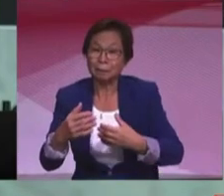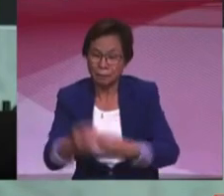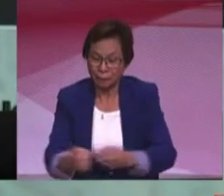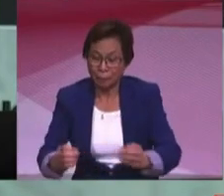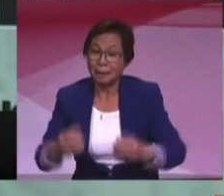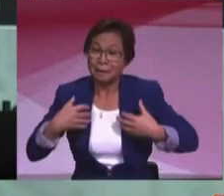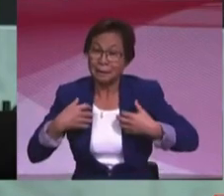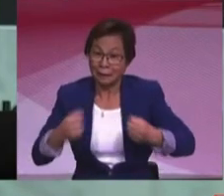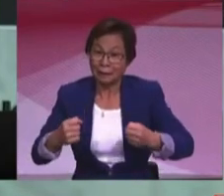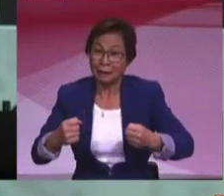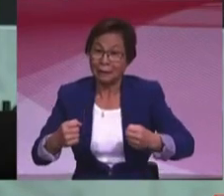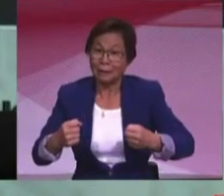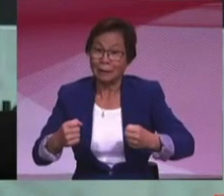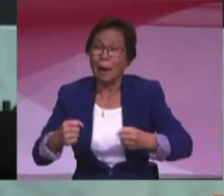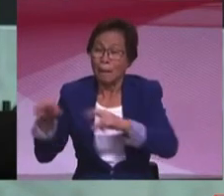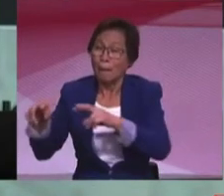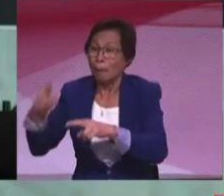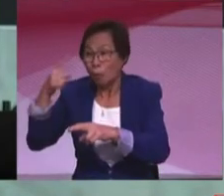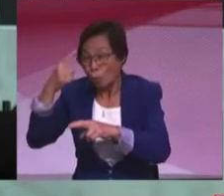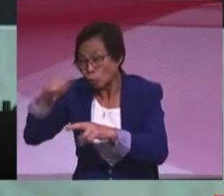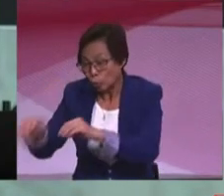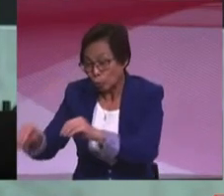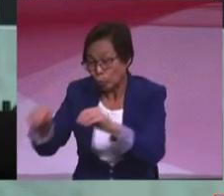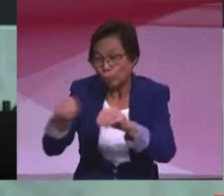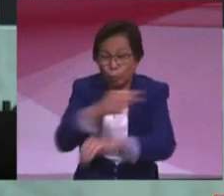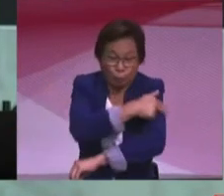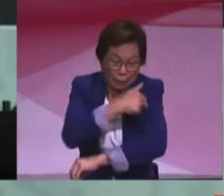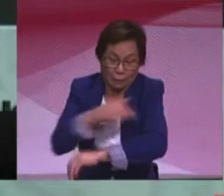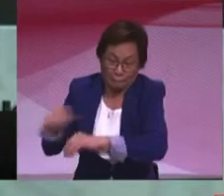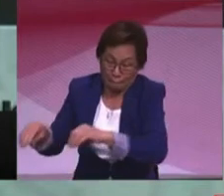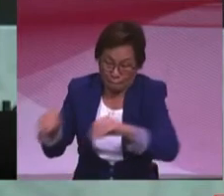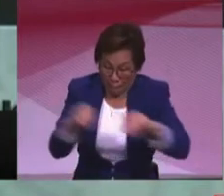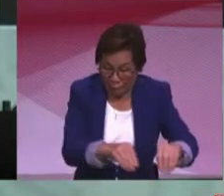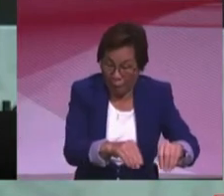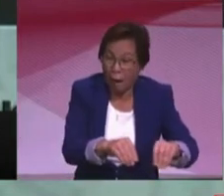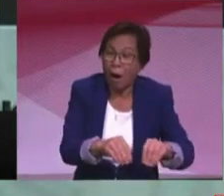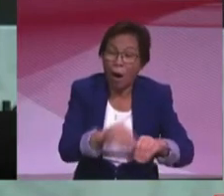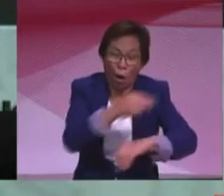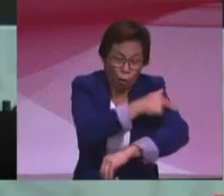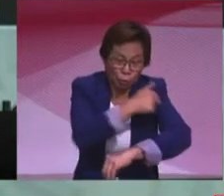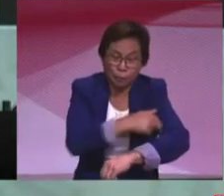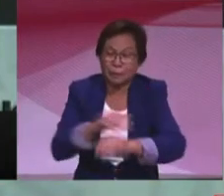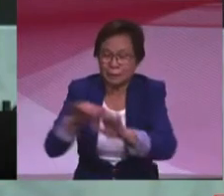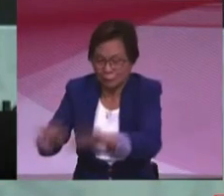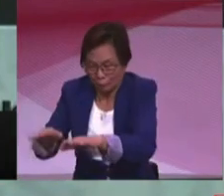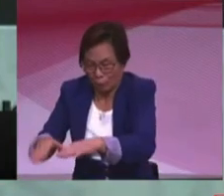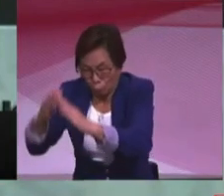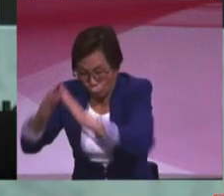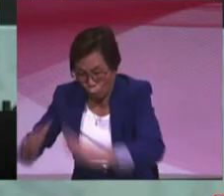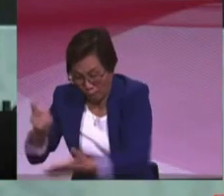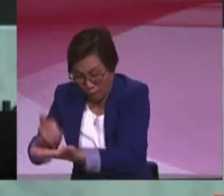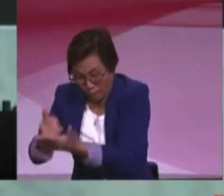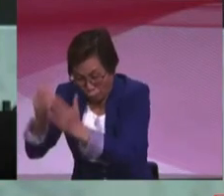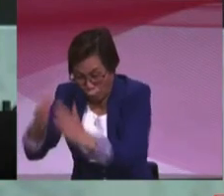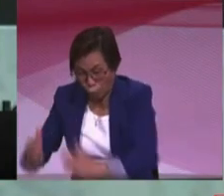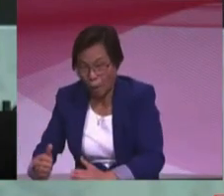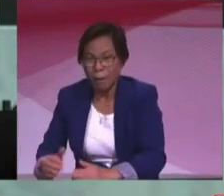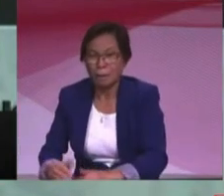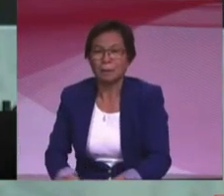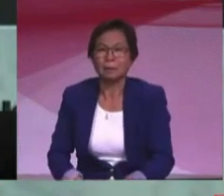memindahkan mereka ke hospital, kekal di rumah, pastikan pengasingan berlaku di rumah dan